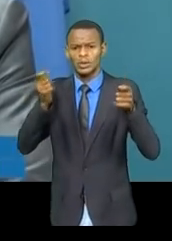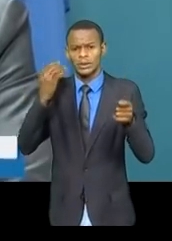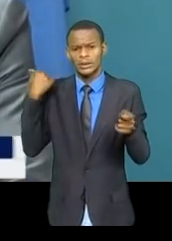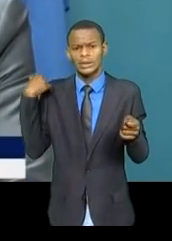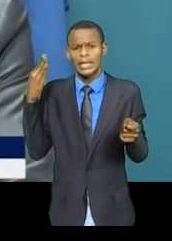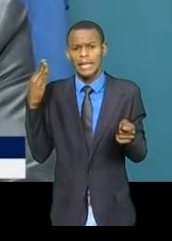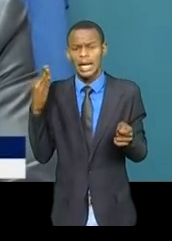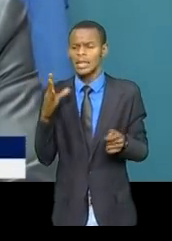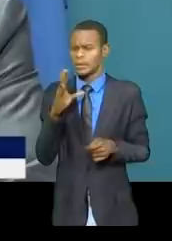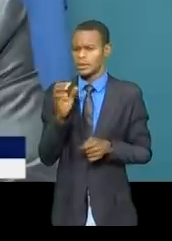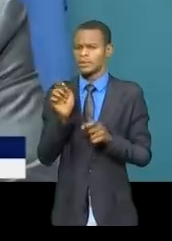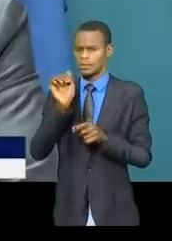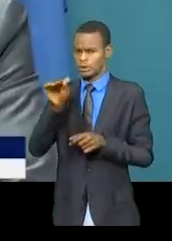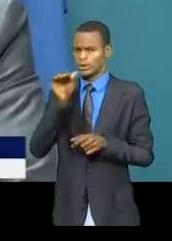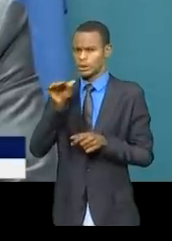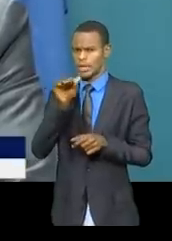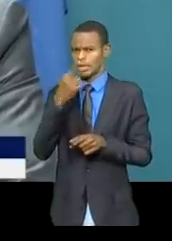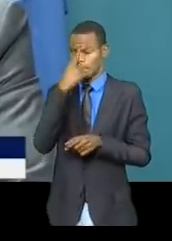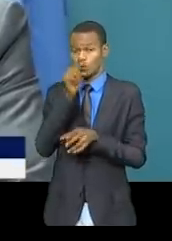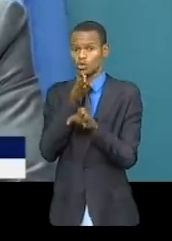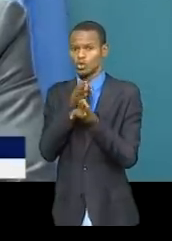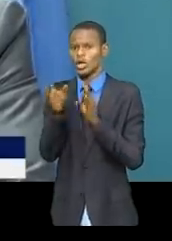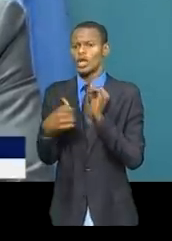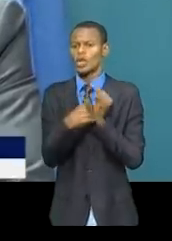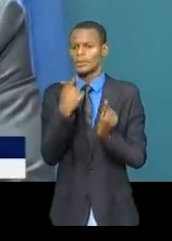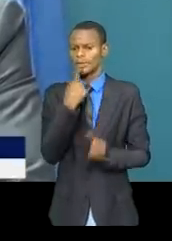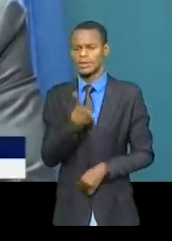nous assurer que les mesures qui sont en